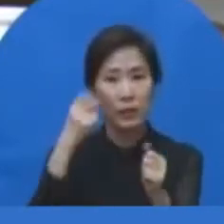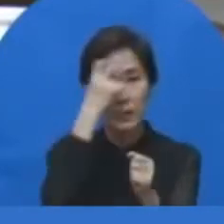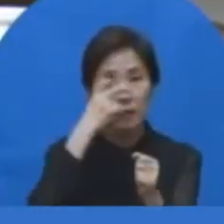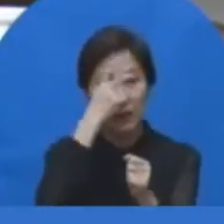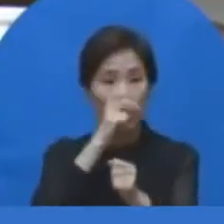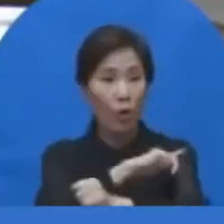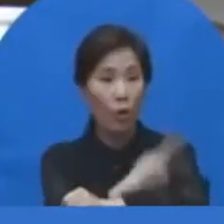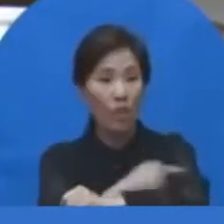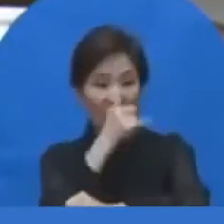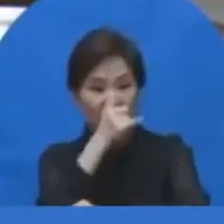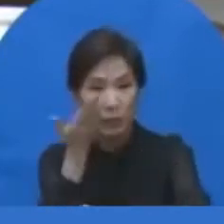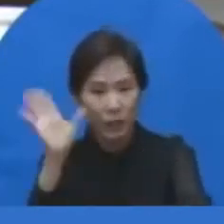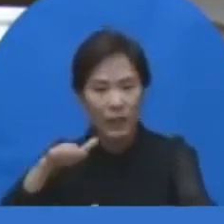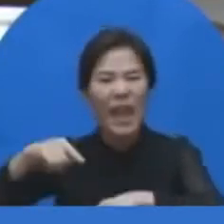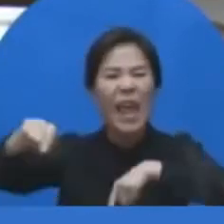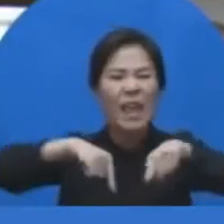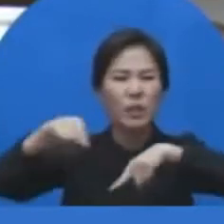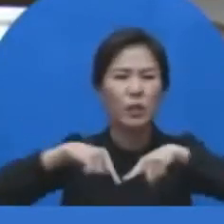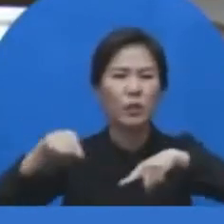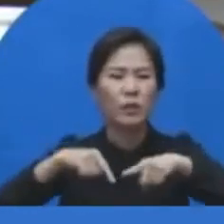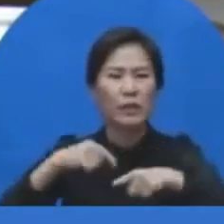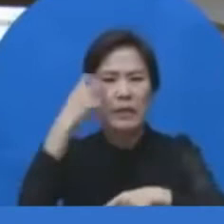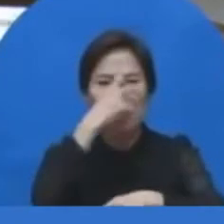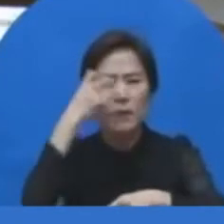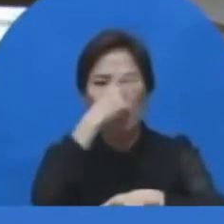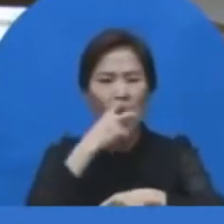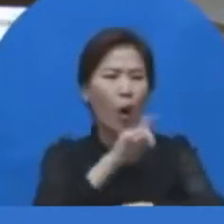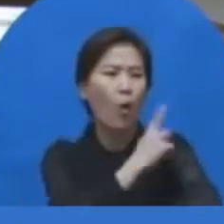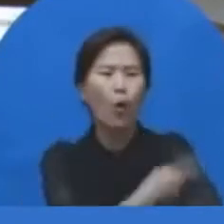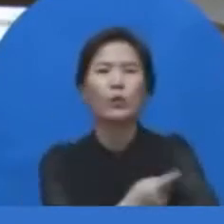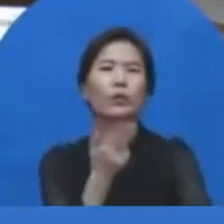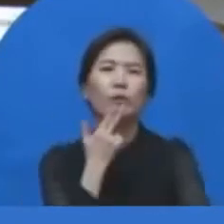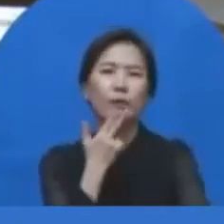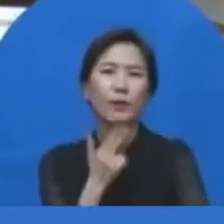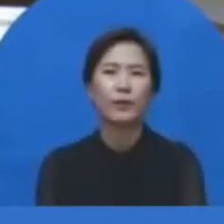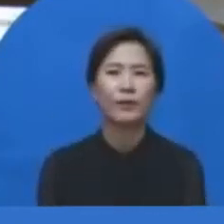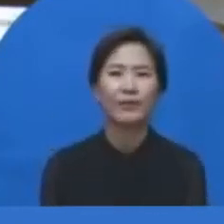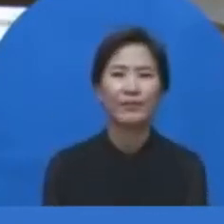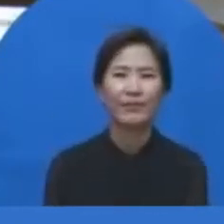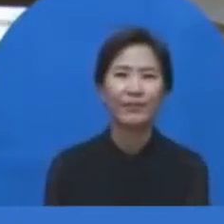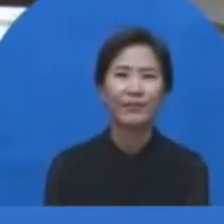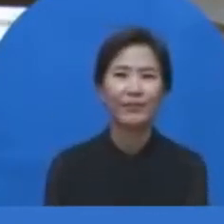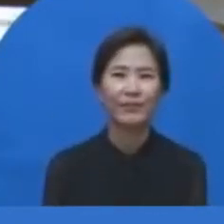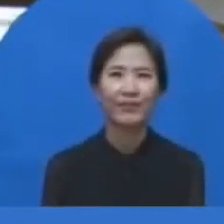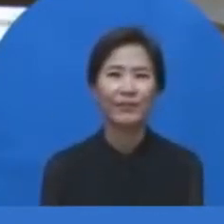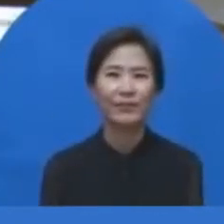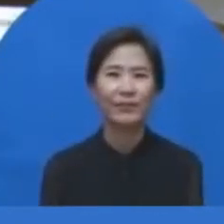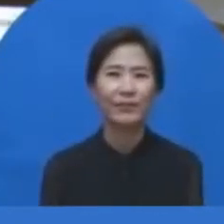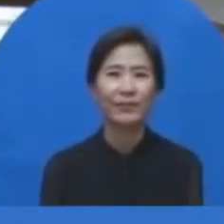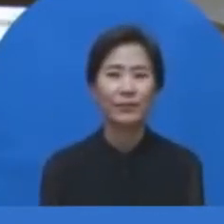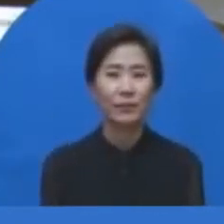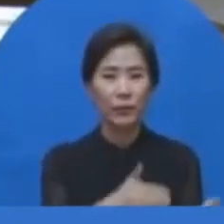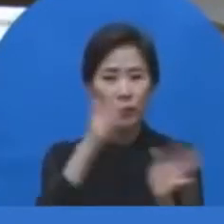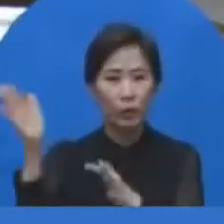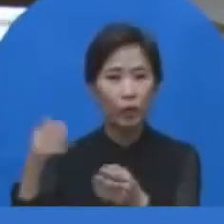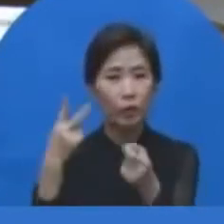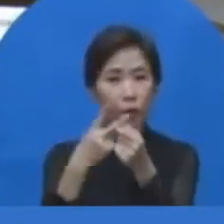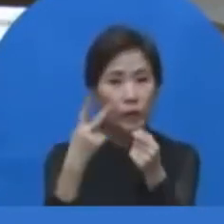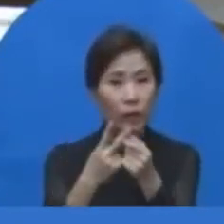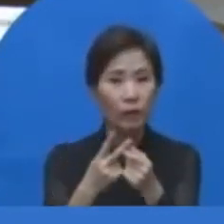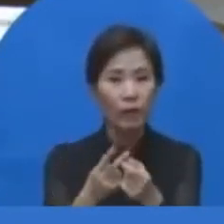있지만 행정심사는 없다라는 점을 말씀드리겠습니다. 두 번째는 실업자가 가입한 것을